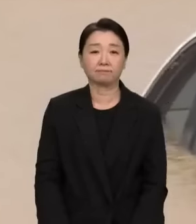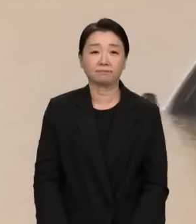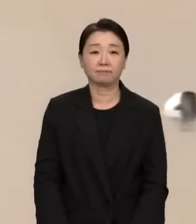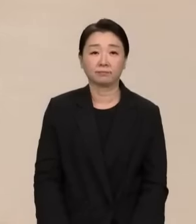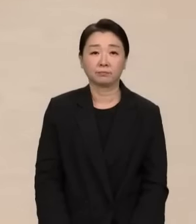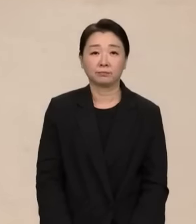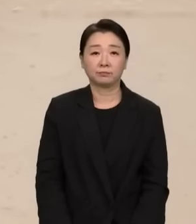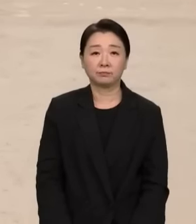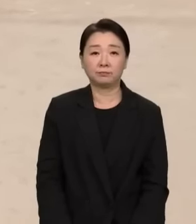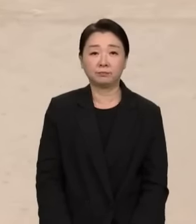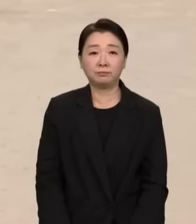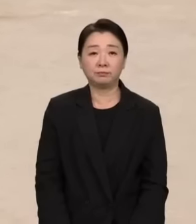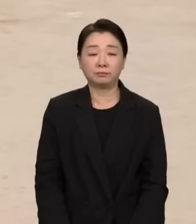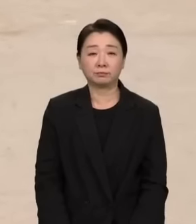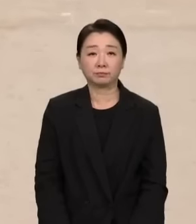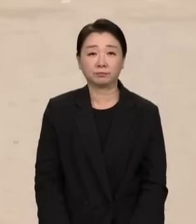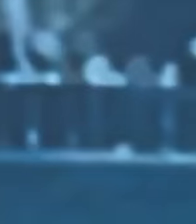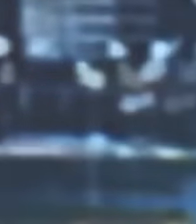JTBC 윤정주입니다.